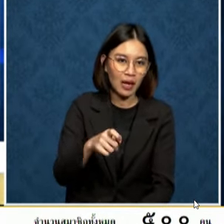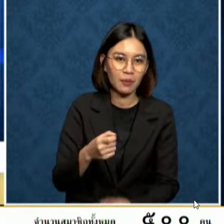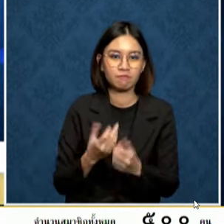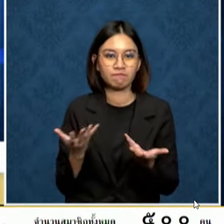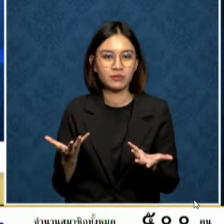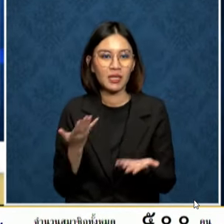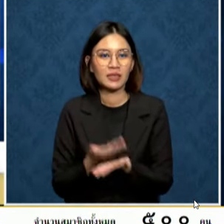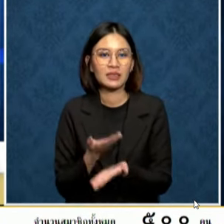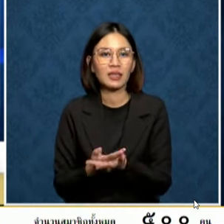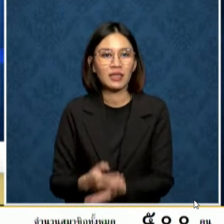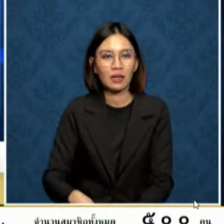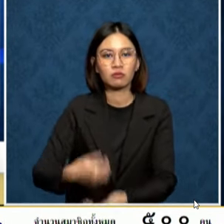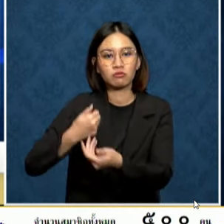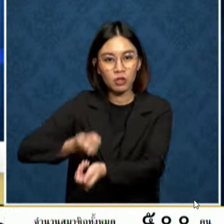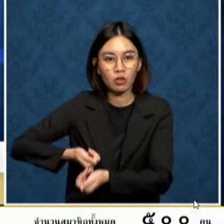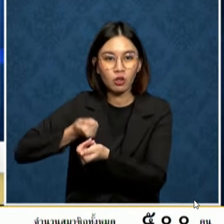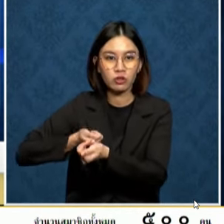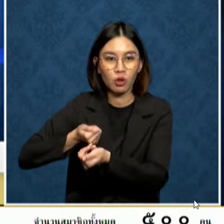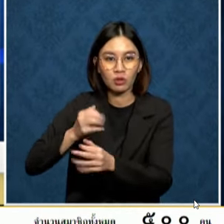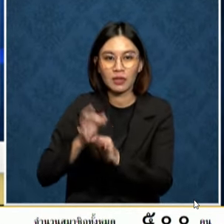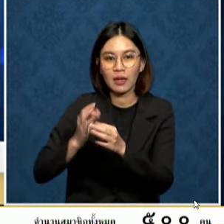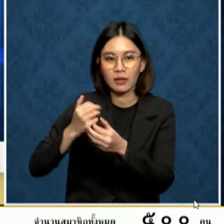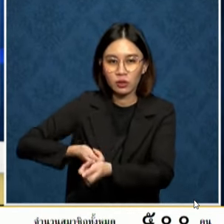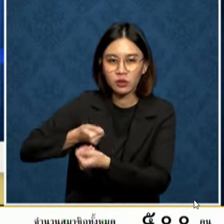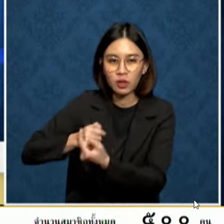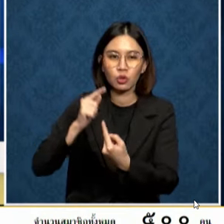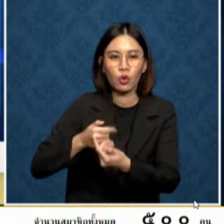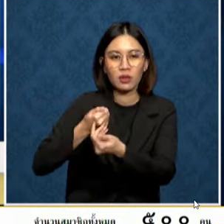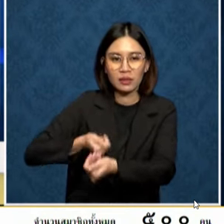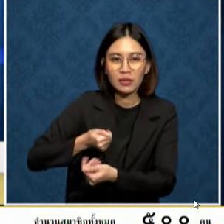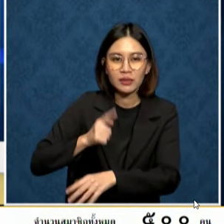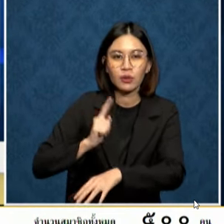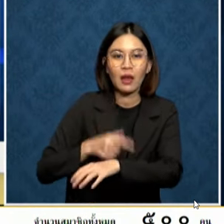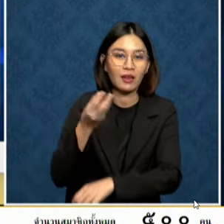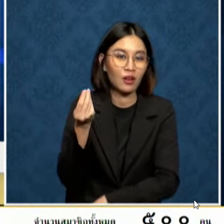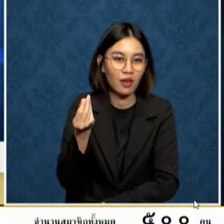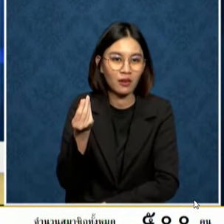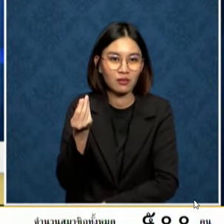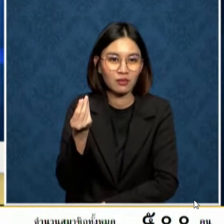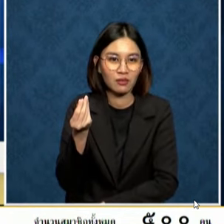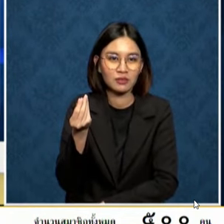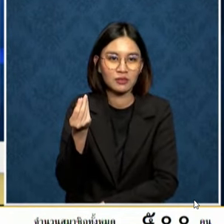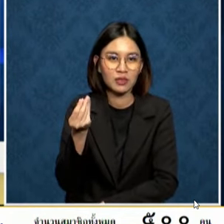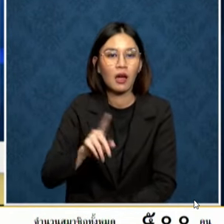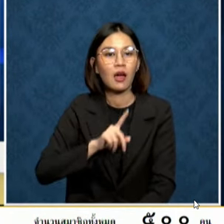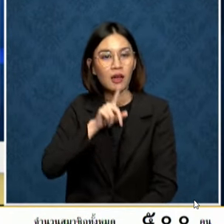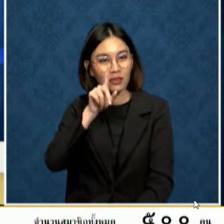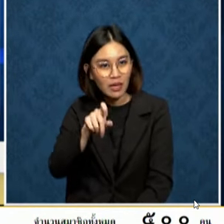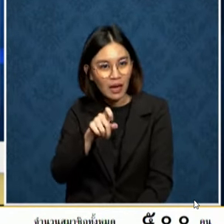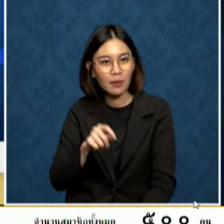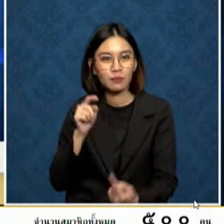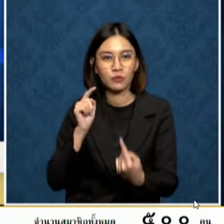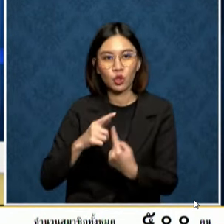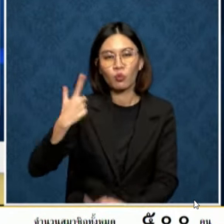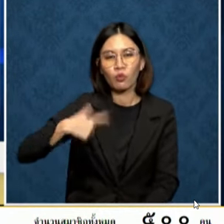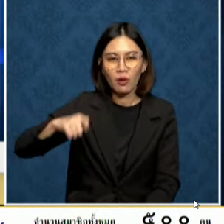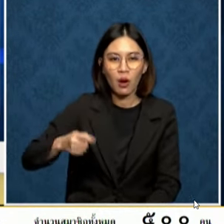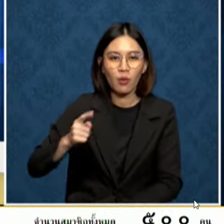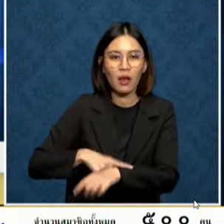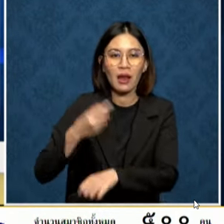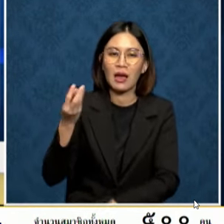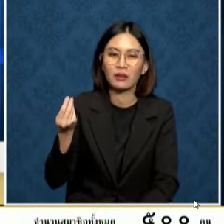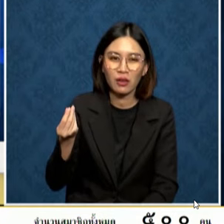แล้วเอาเงินทอกสอมาเธรมทานมัเพื่อการเกศกี่โมงฮะ ถามวากิศสดีกากี่โงด้วยอั